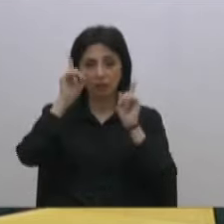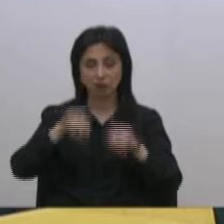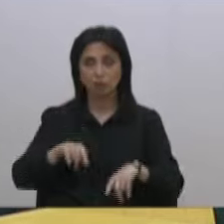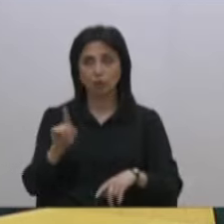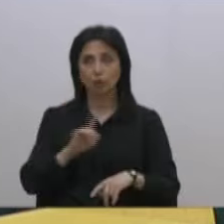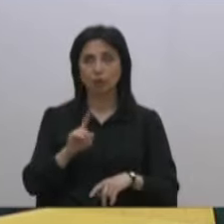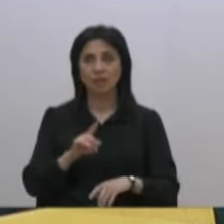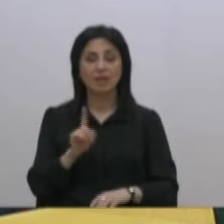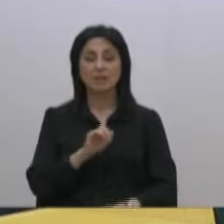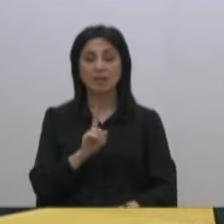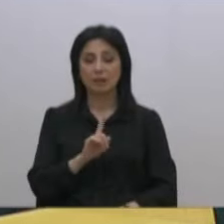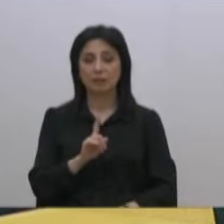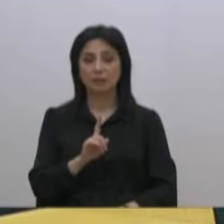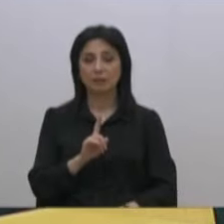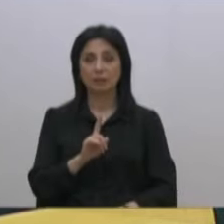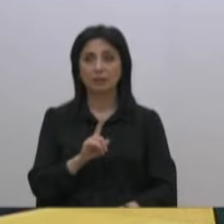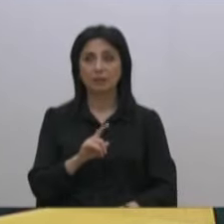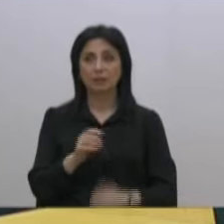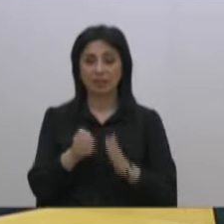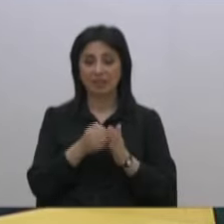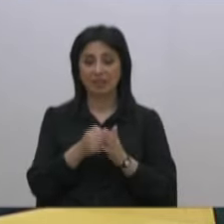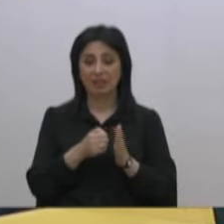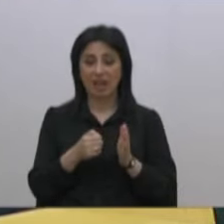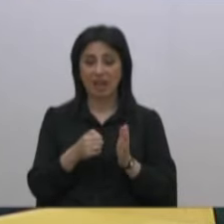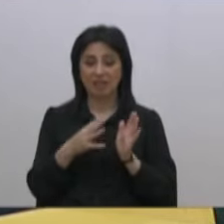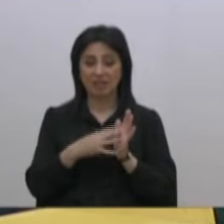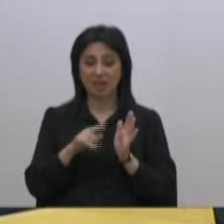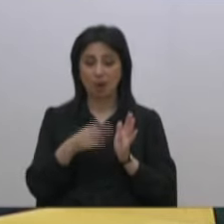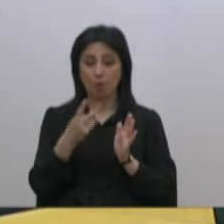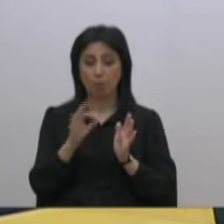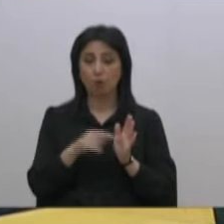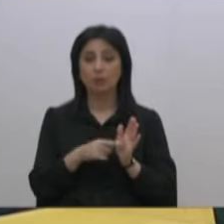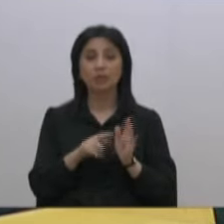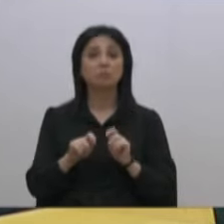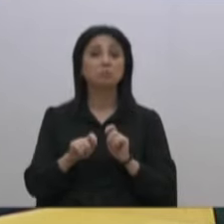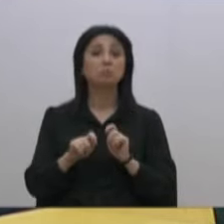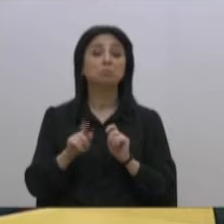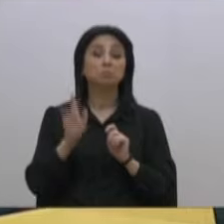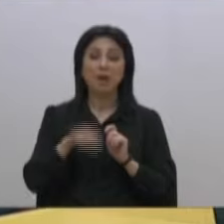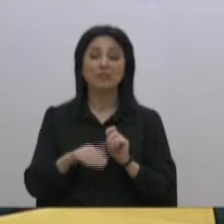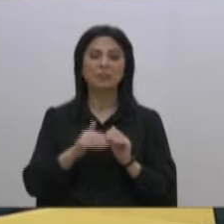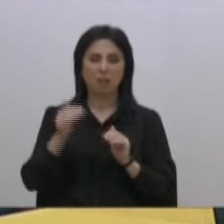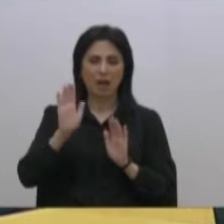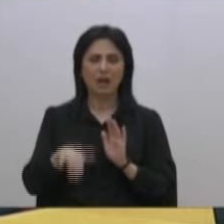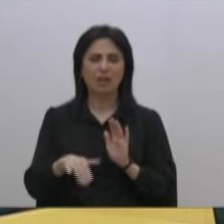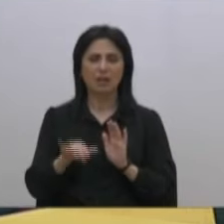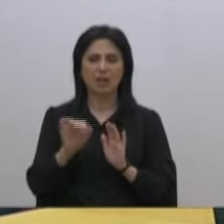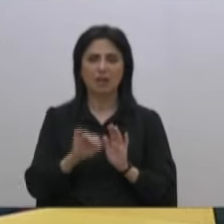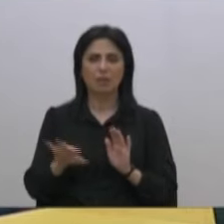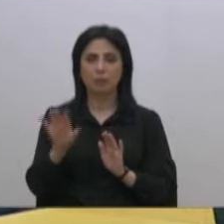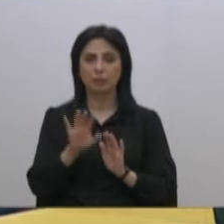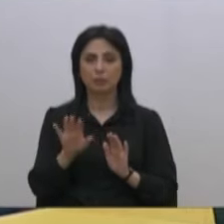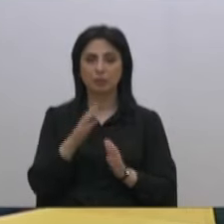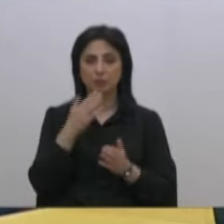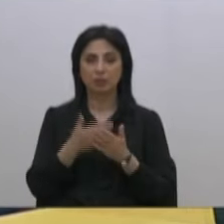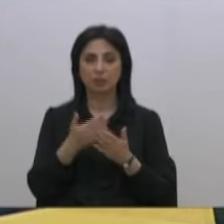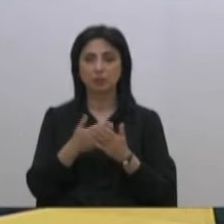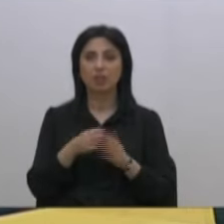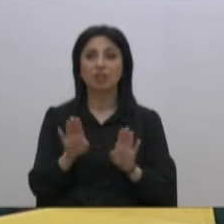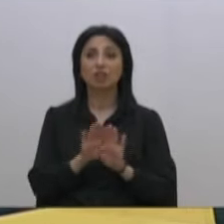რომ რაც დააკლდა ამ 9.2%, რომელიც მაინც მაღალია ევროპის